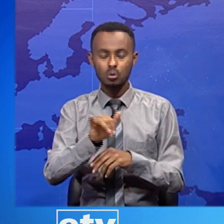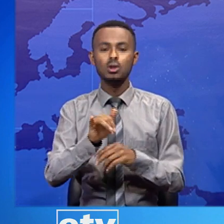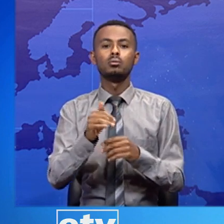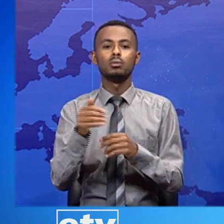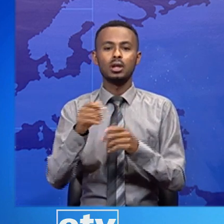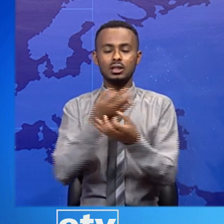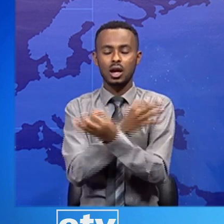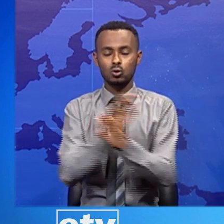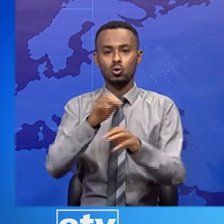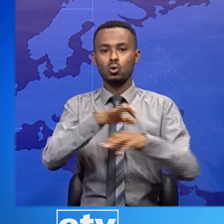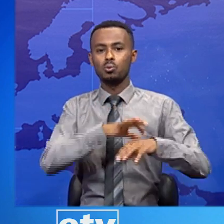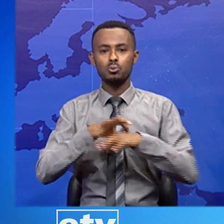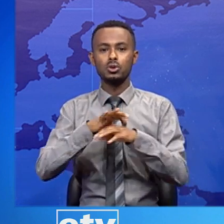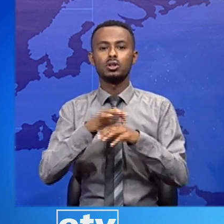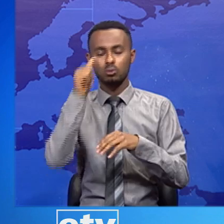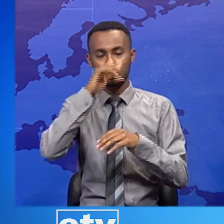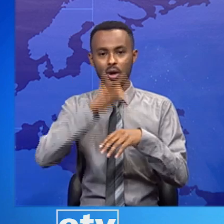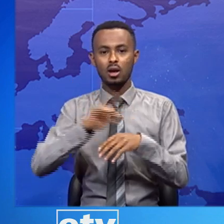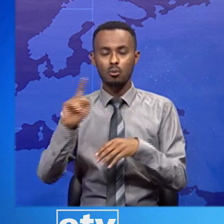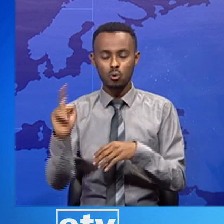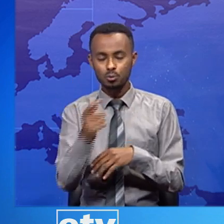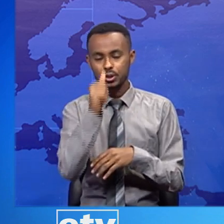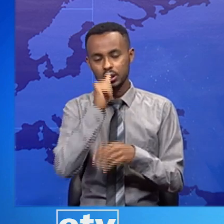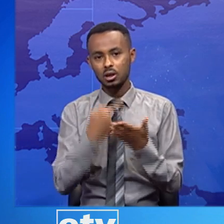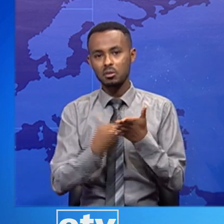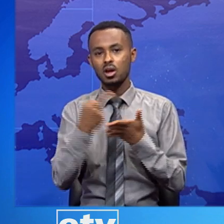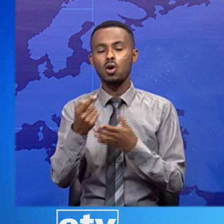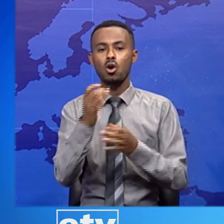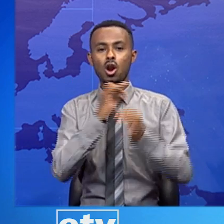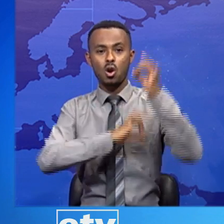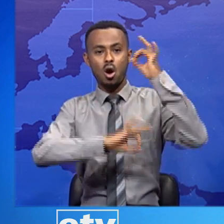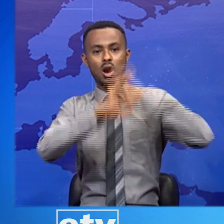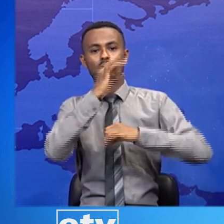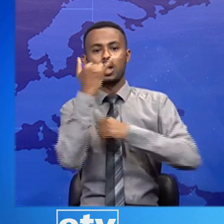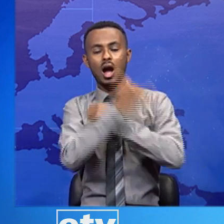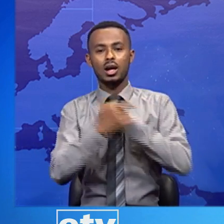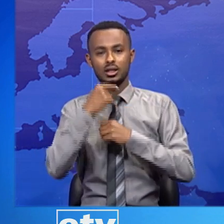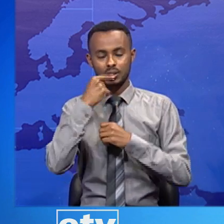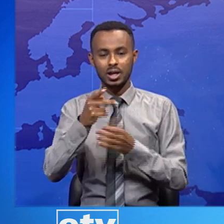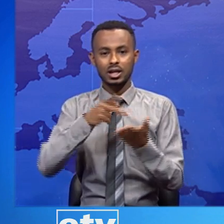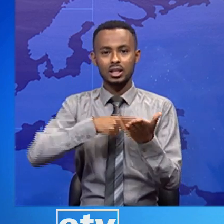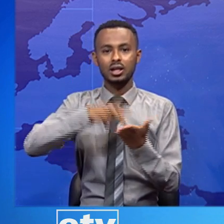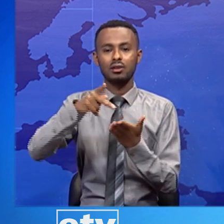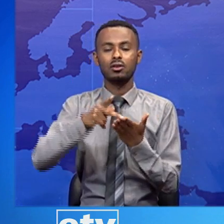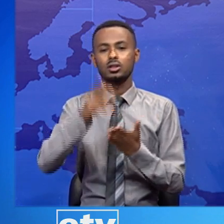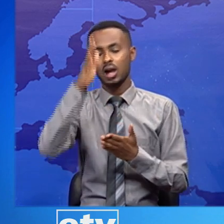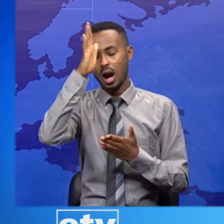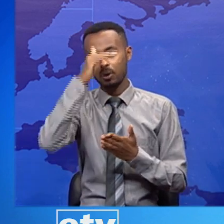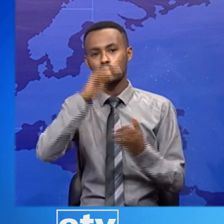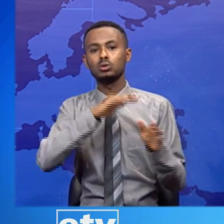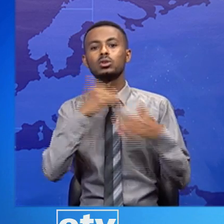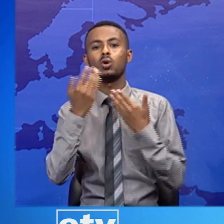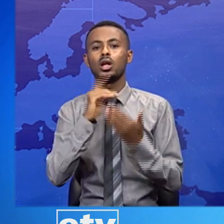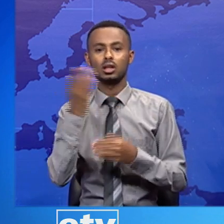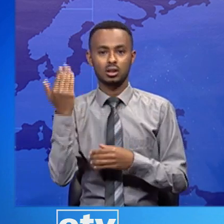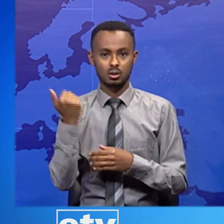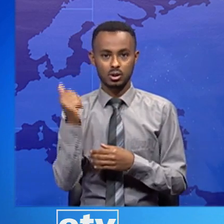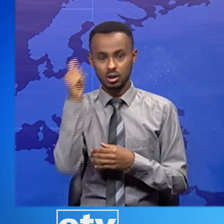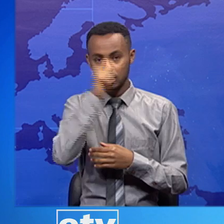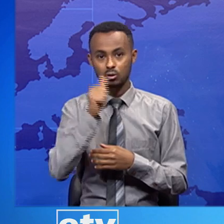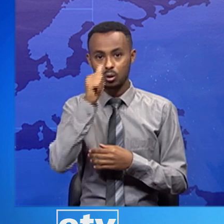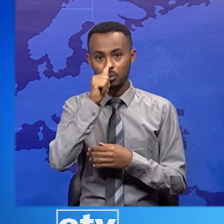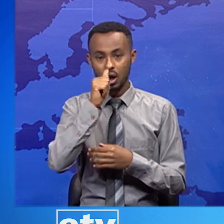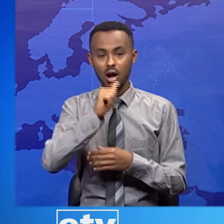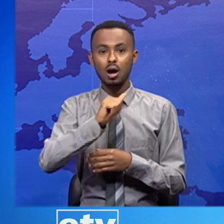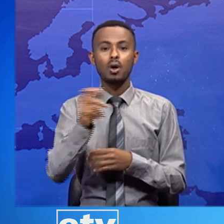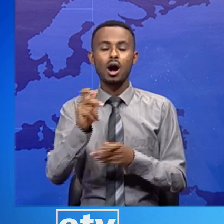ለጻይቱ ምድር ኢትዮጵያ ላይ የሞኑ ሚስጥርም የው ለሉዓላዊ ሀገር ሲባል የተከፈለው የአባቶች መስዋዕትነት ነበር። ኢትዮጵያ